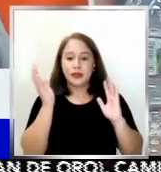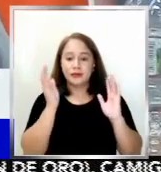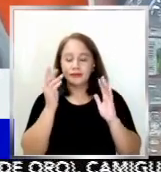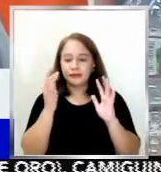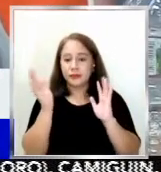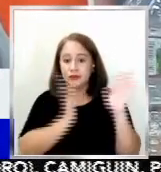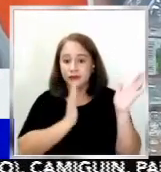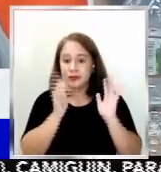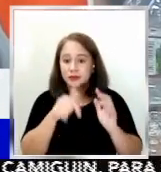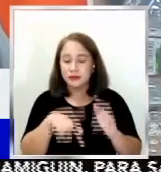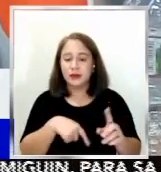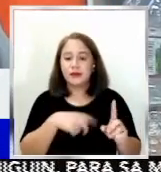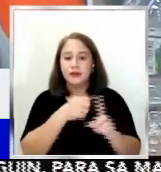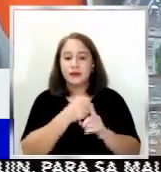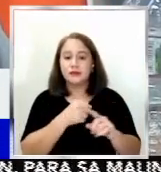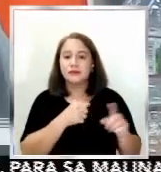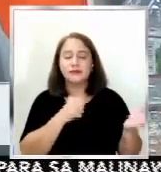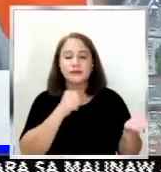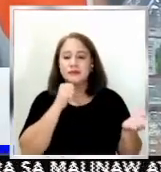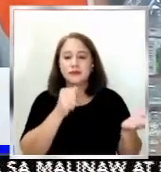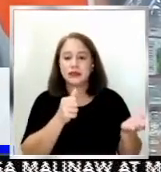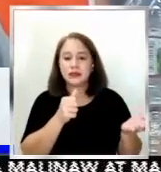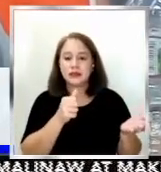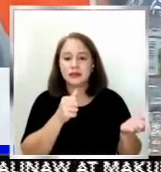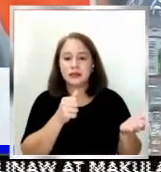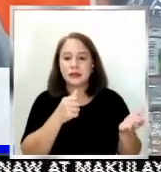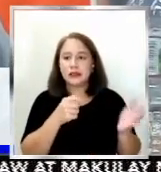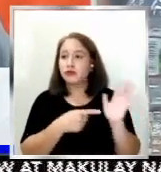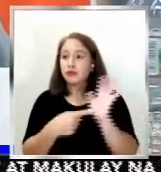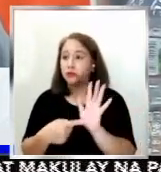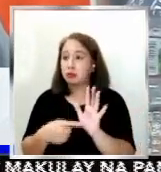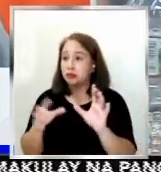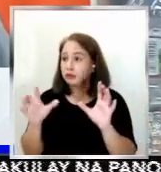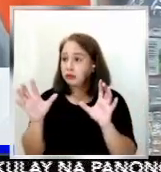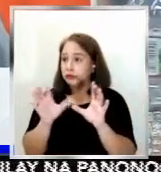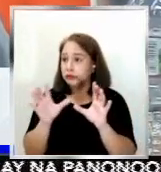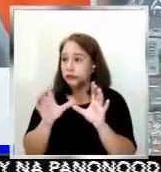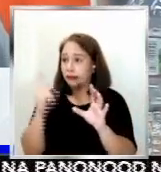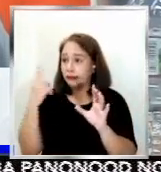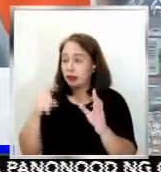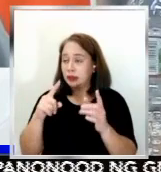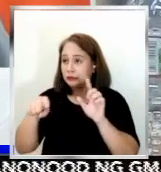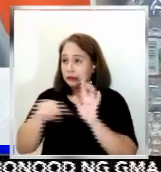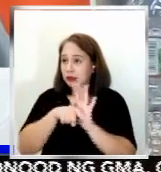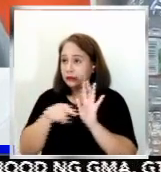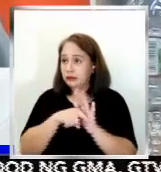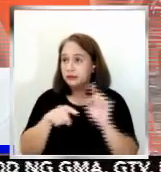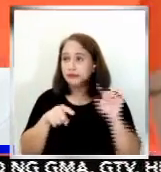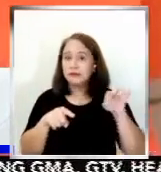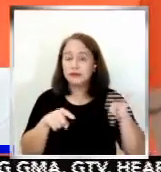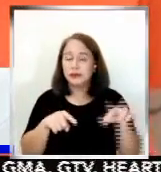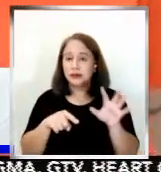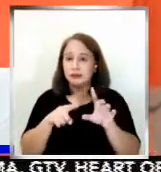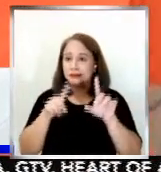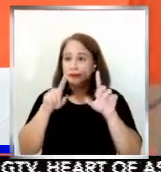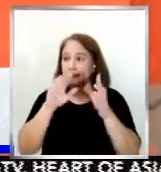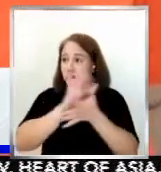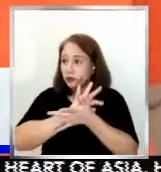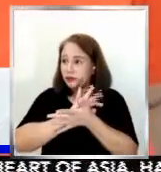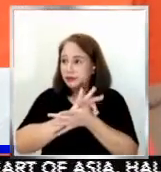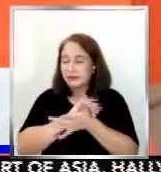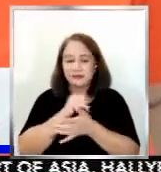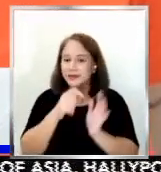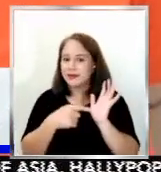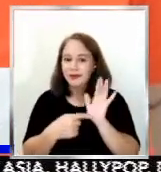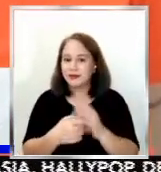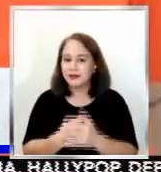not show you a certification na negative sila sa swab test or antigen test. Hindi na nagbigay